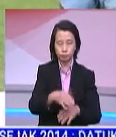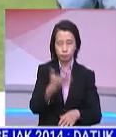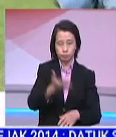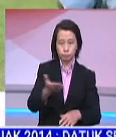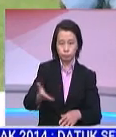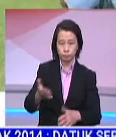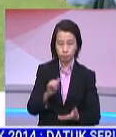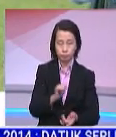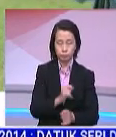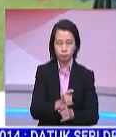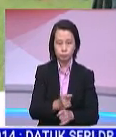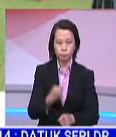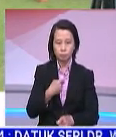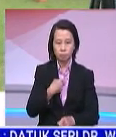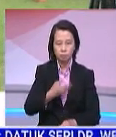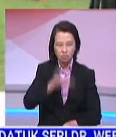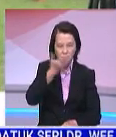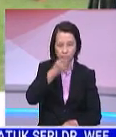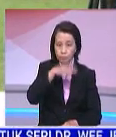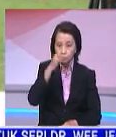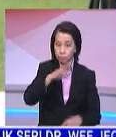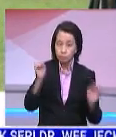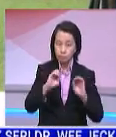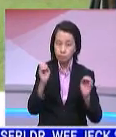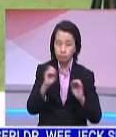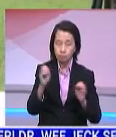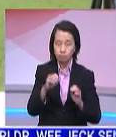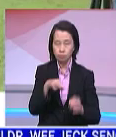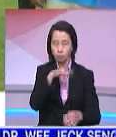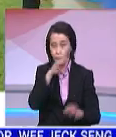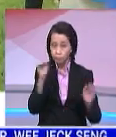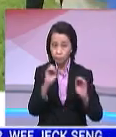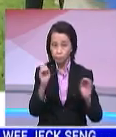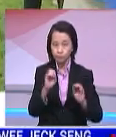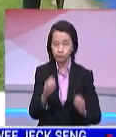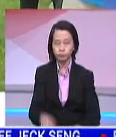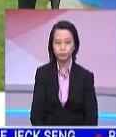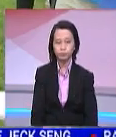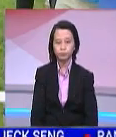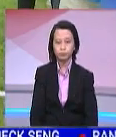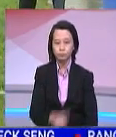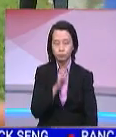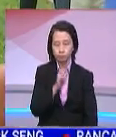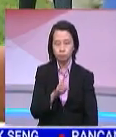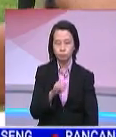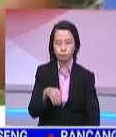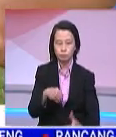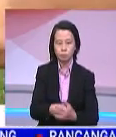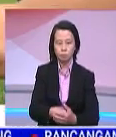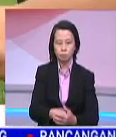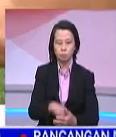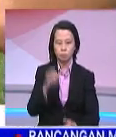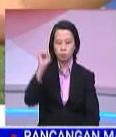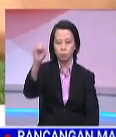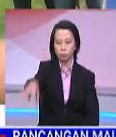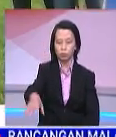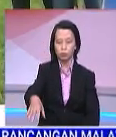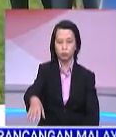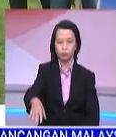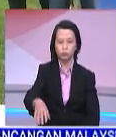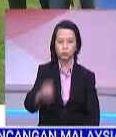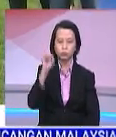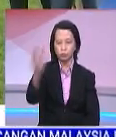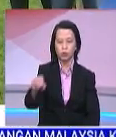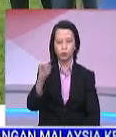berangkat Tidak ada boleh bau busuk Jalan Raya Bung kotoran cat airnya terus sampai sekarangpun buang tunggu-tunggu